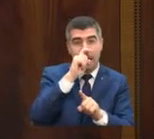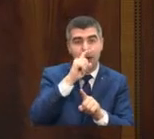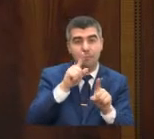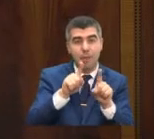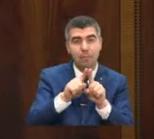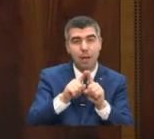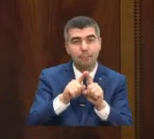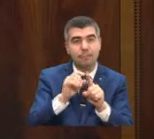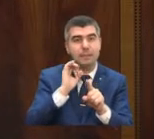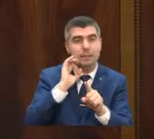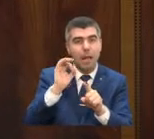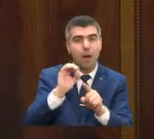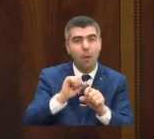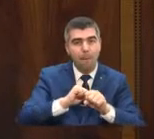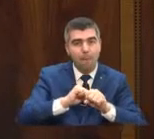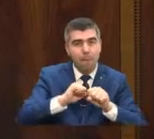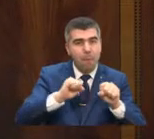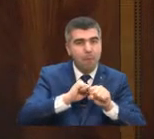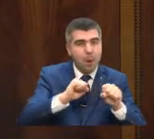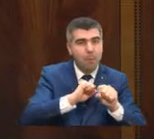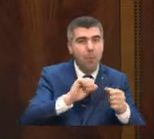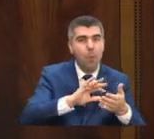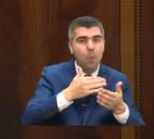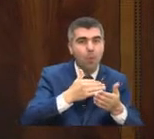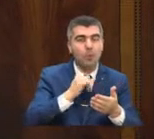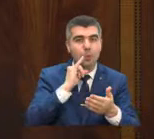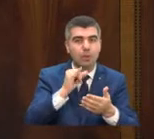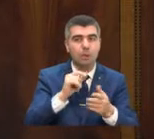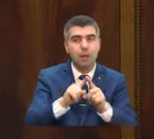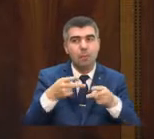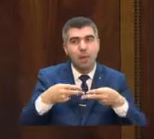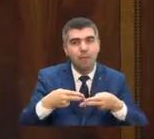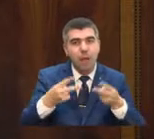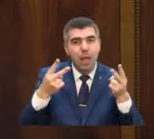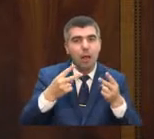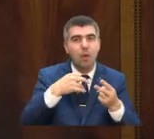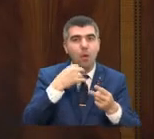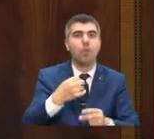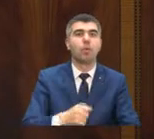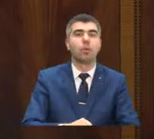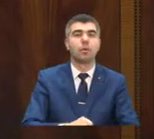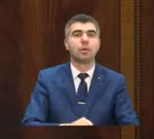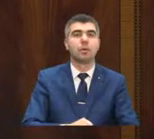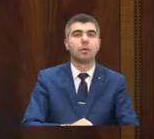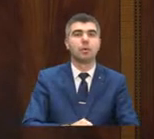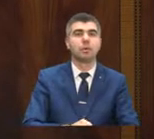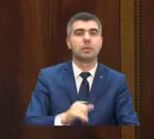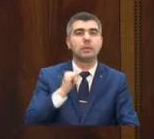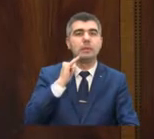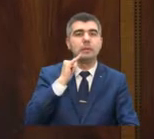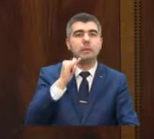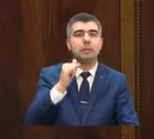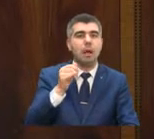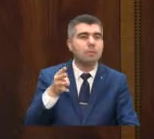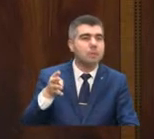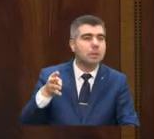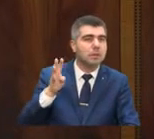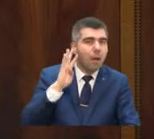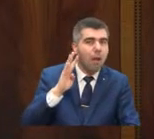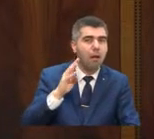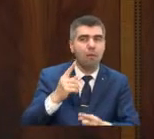دائم ومستمر ما دام هناك خطاب متطرف يلقى له صدى ويتقاطع مع